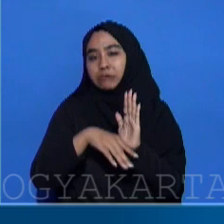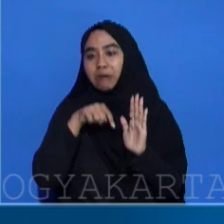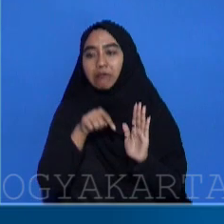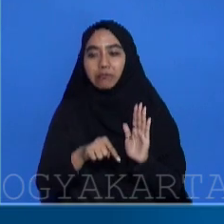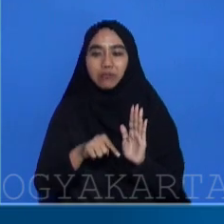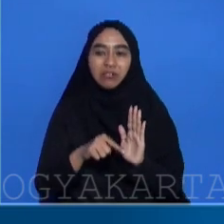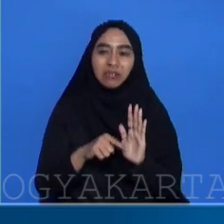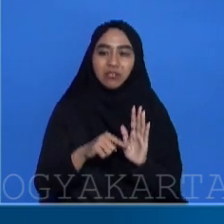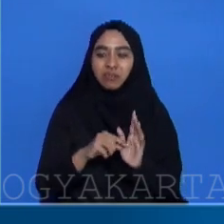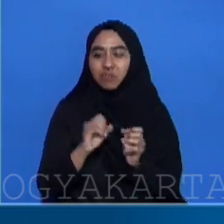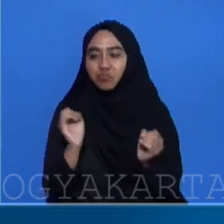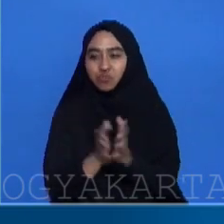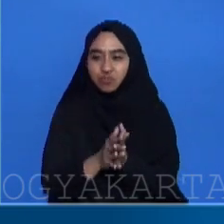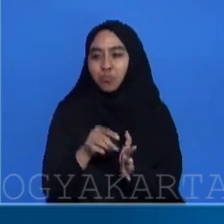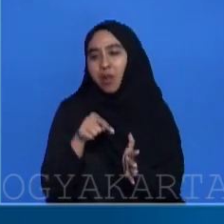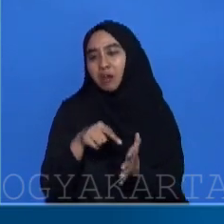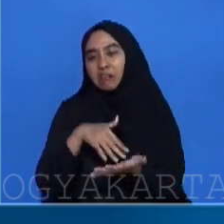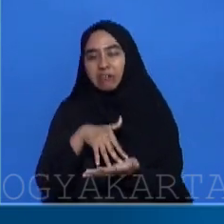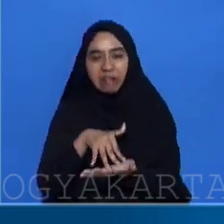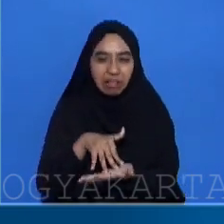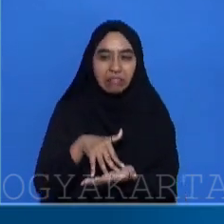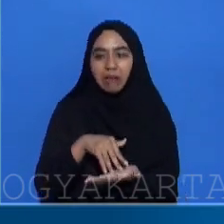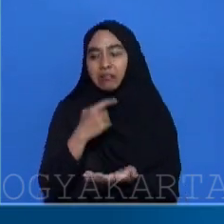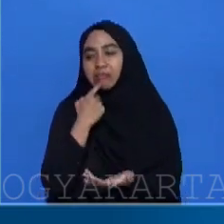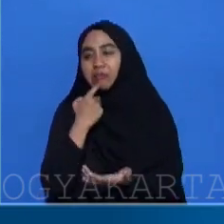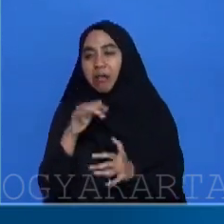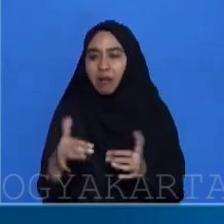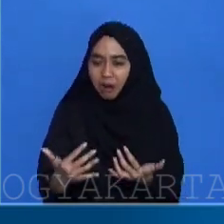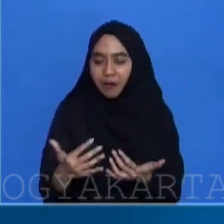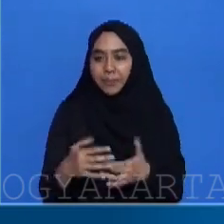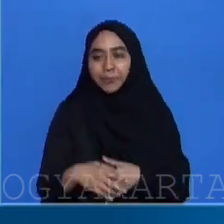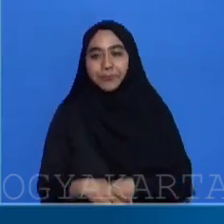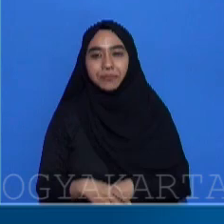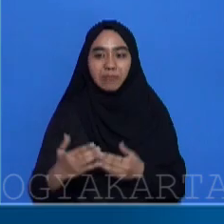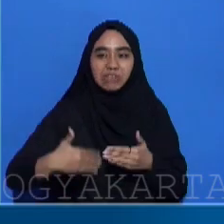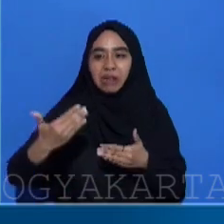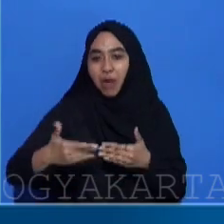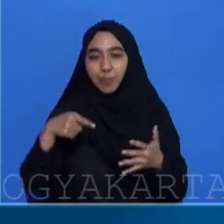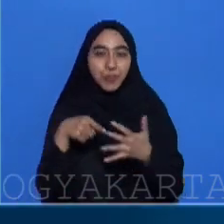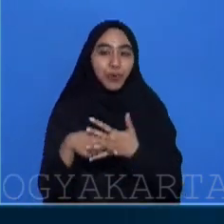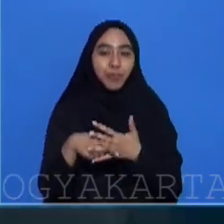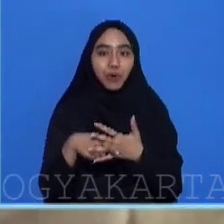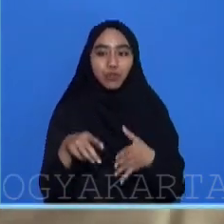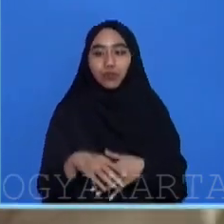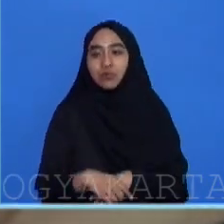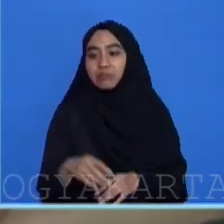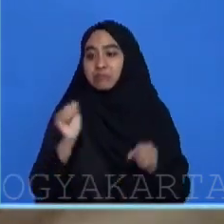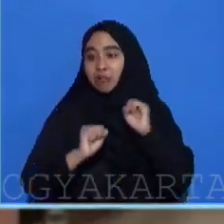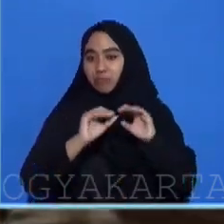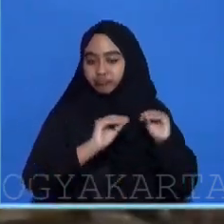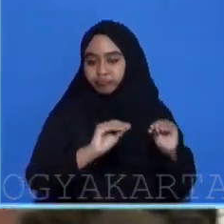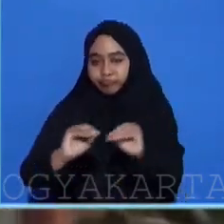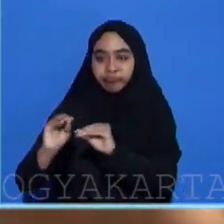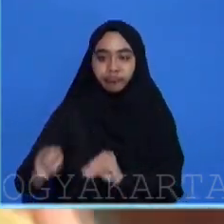angka kerawanan tentang pelanggaran di setiap tahapan Pemilu dengan berbagai kegiatan edukasi dan